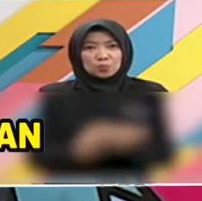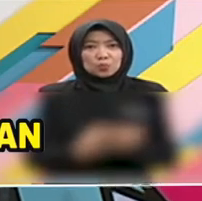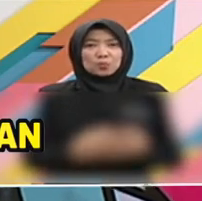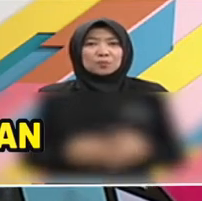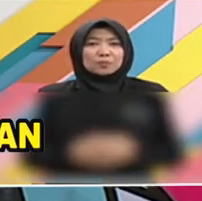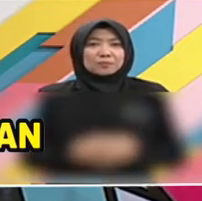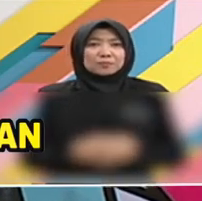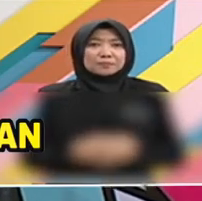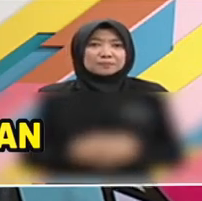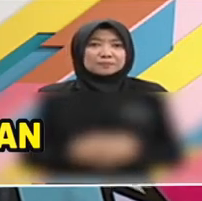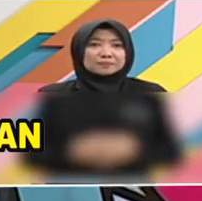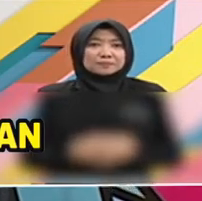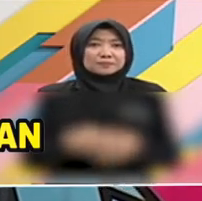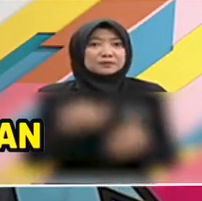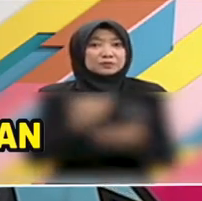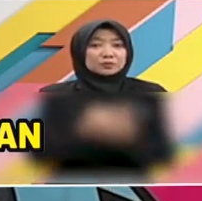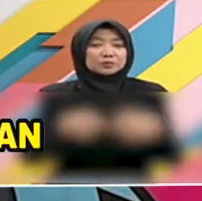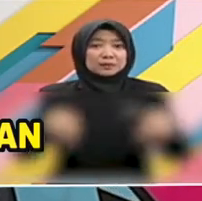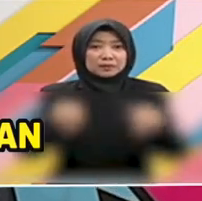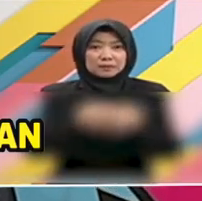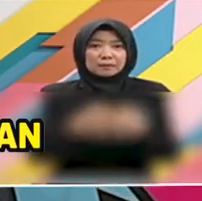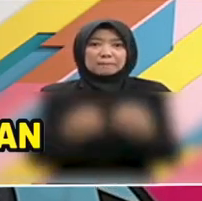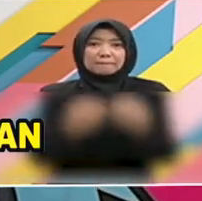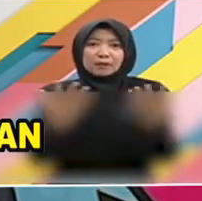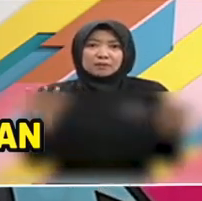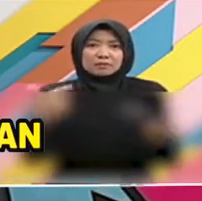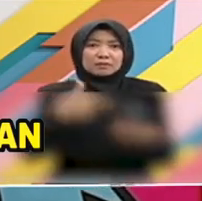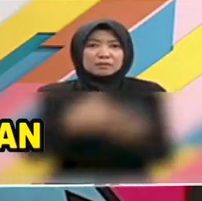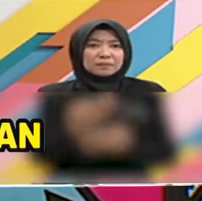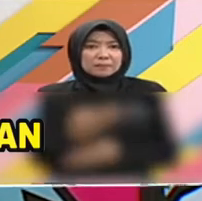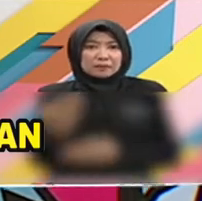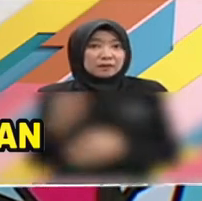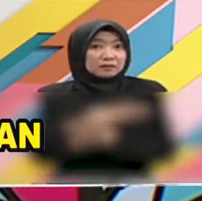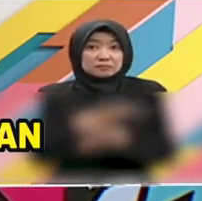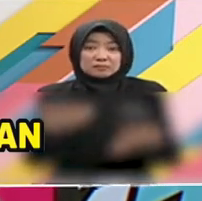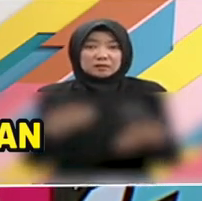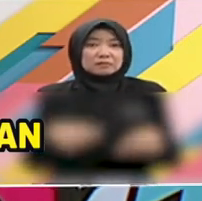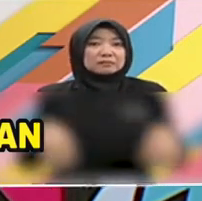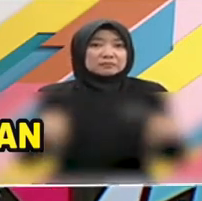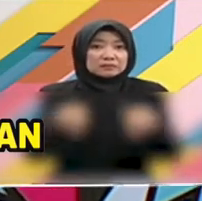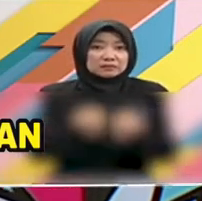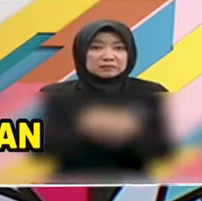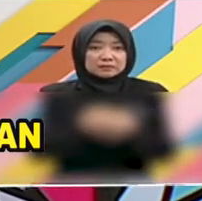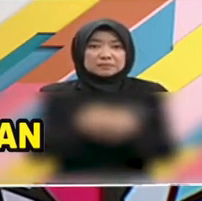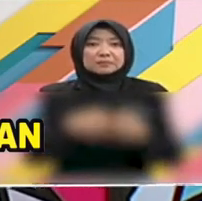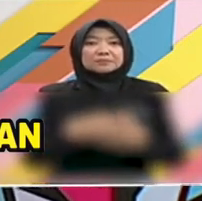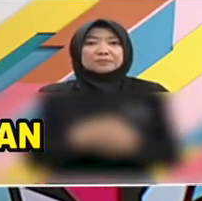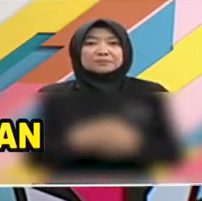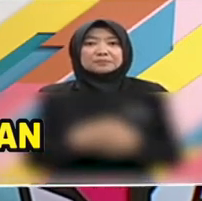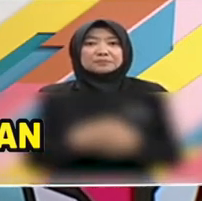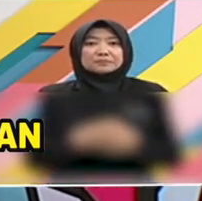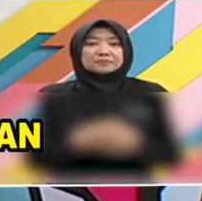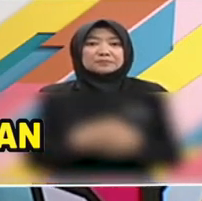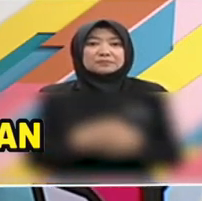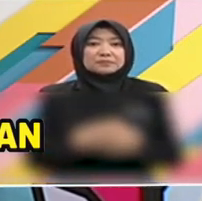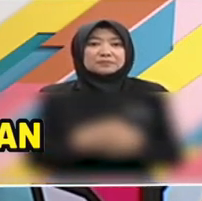simetri. Baik. Banyak lagi barang-barang yang tak simetri. Okey, yang macam ni lencana. Lencana sekolah. Lencana sekolah.